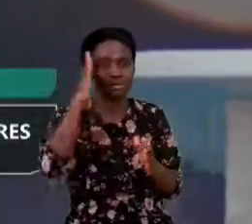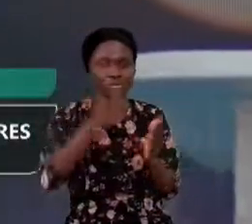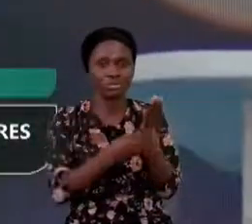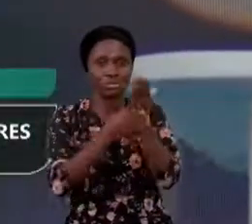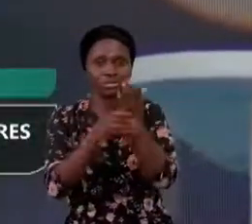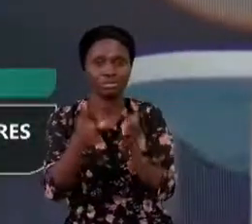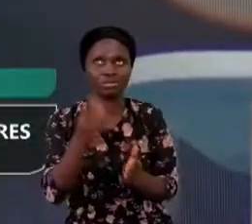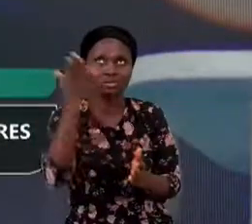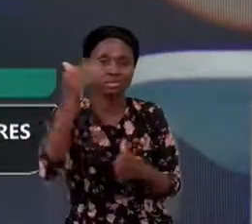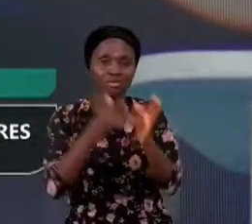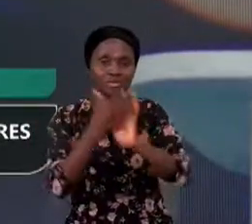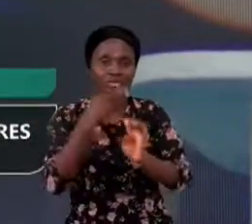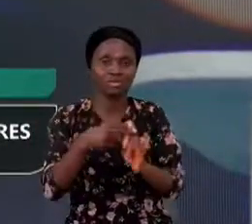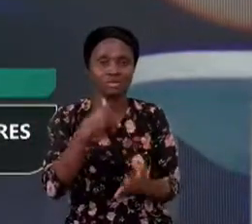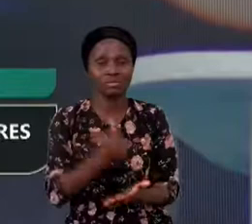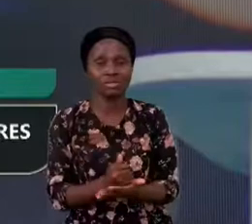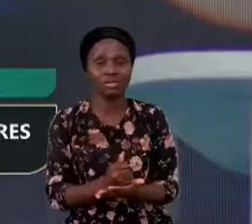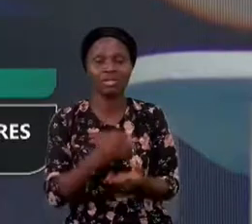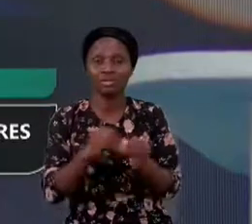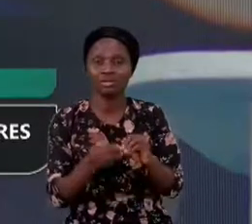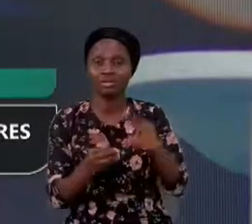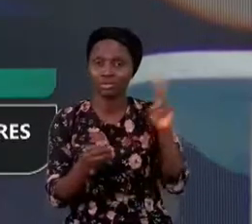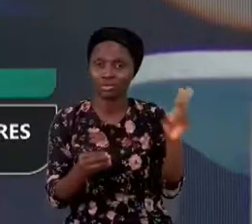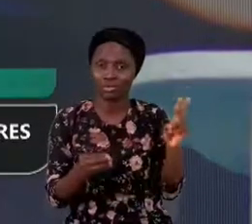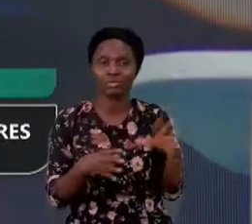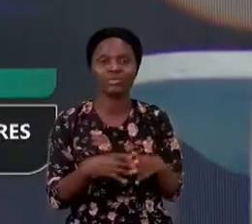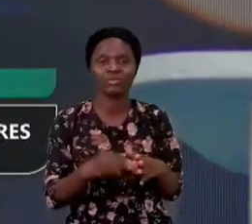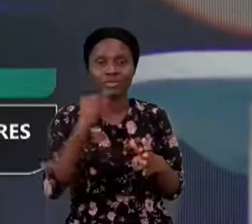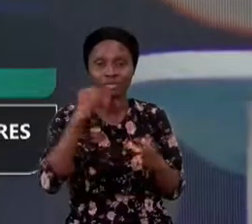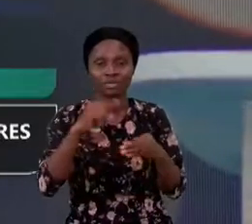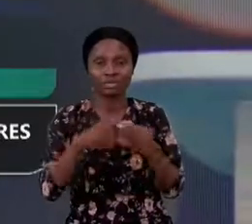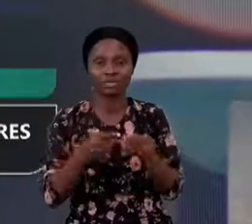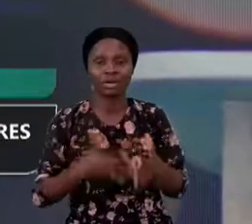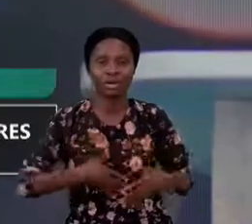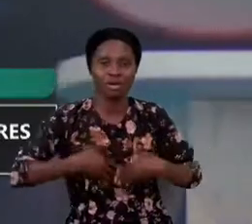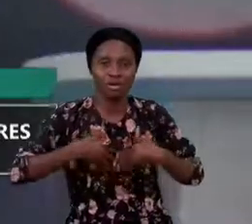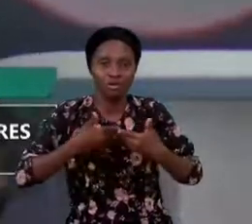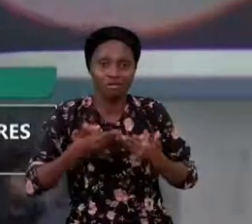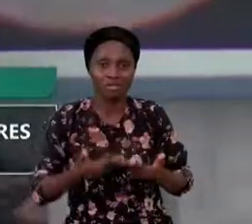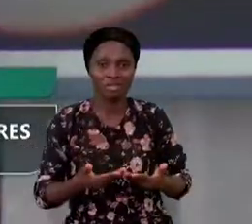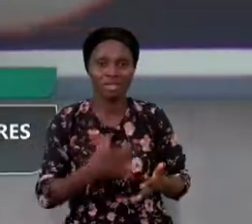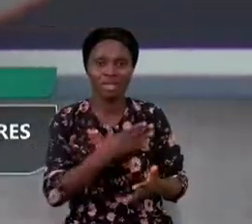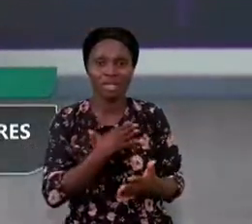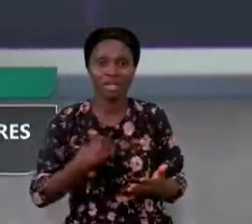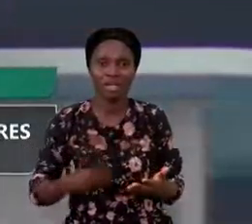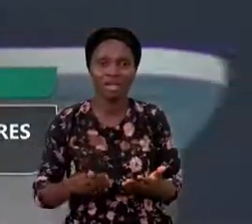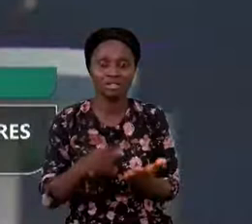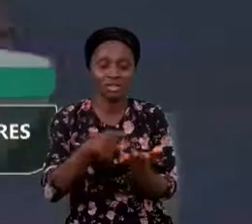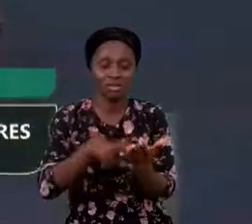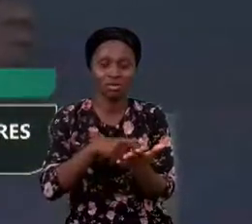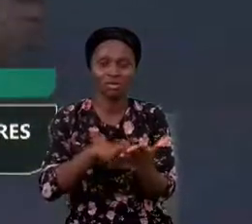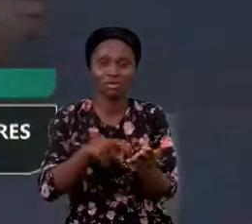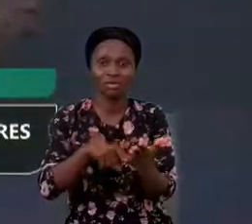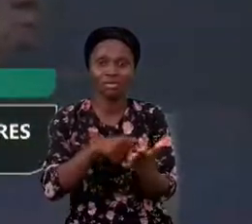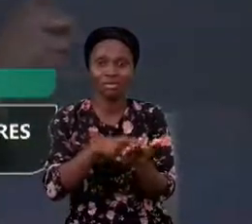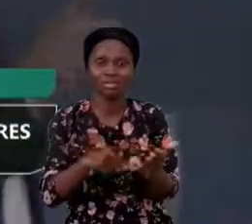et contrant ces échecs amers. Contrant, c'est contrer, le verbe contrer. Contrant ces échecs